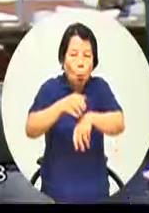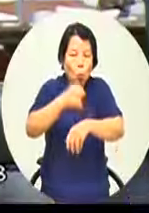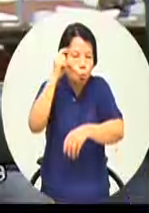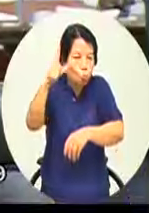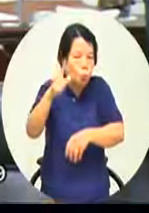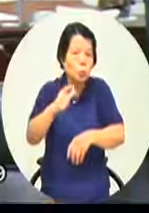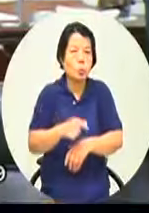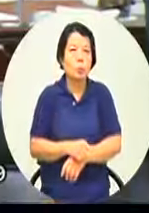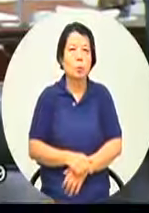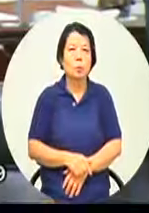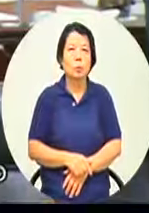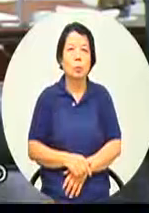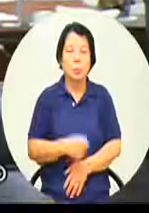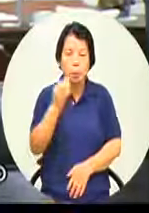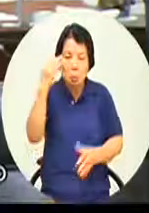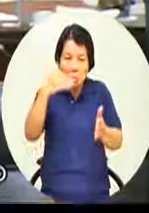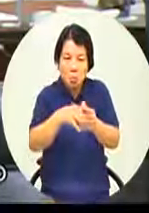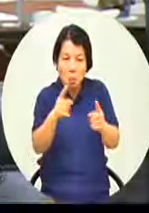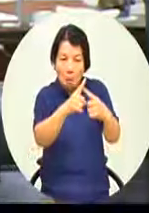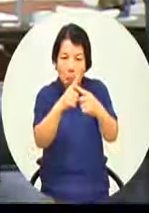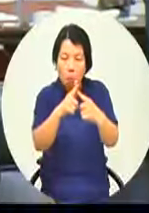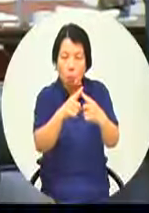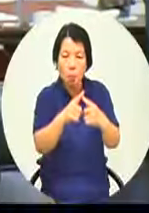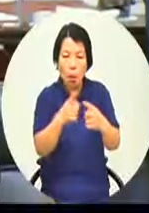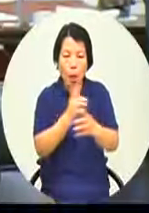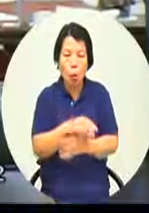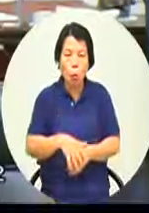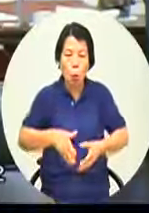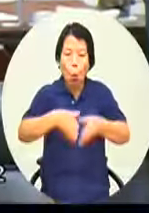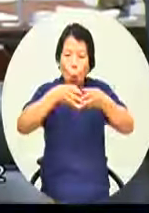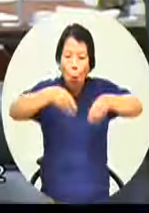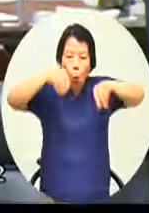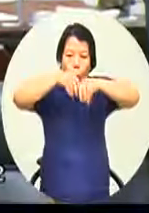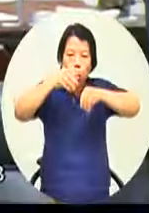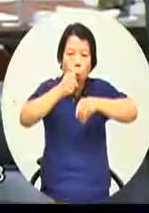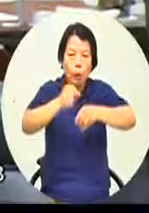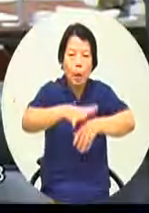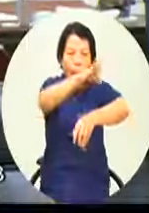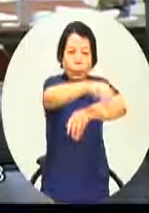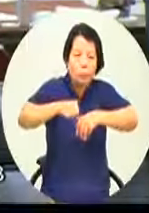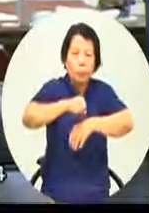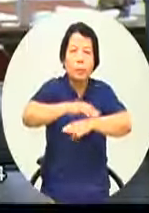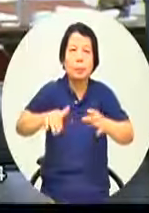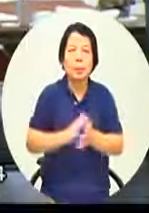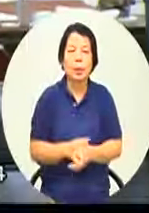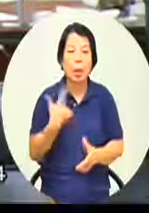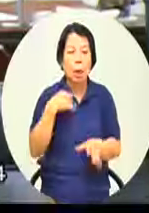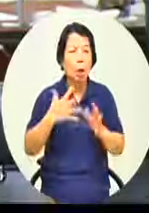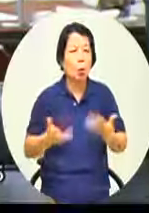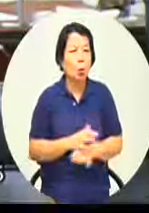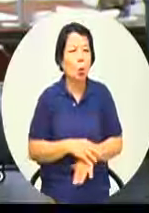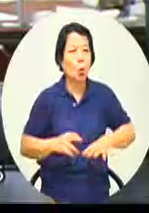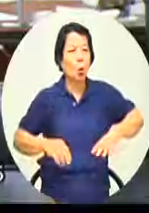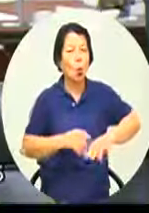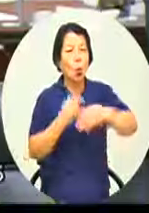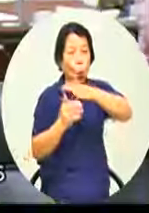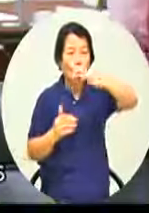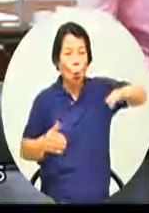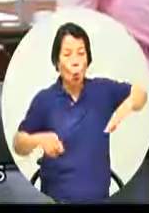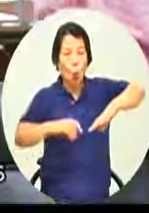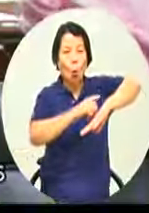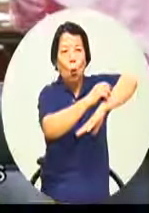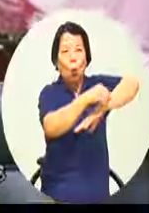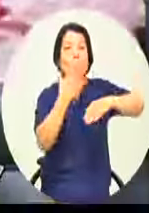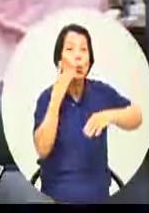们哦看到人类哦拿塑胶袋，因为去抢，我想足侪被耍的人总知，你塑胶袋你袂当摕出